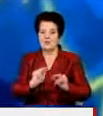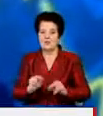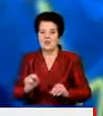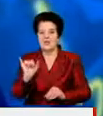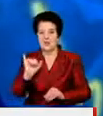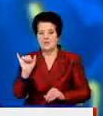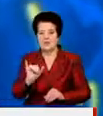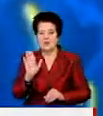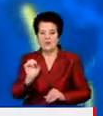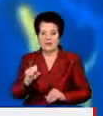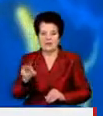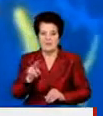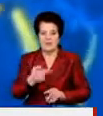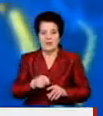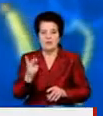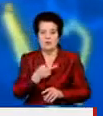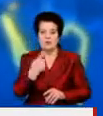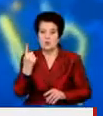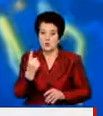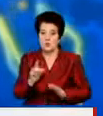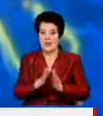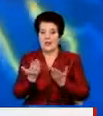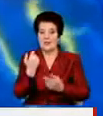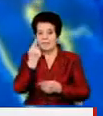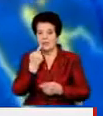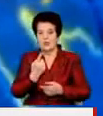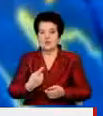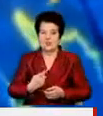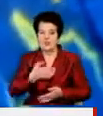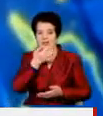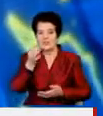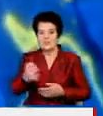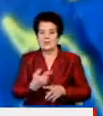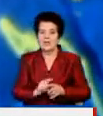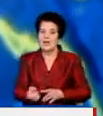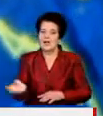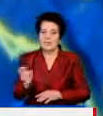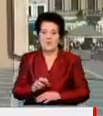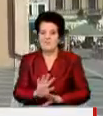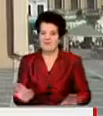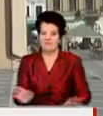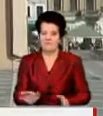universitar Aurel Vlad. Sunt 21 de personaje care parcă așteaptă niște răspunsuri care nu mai vin.